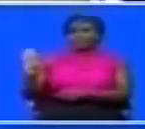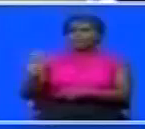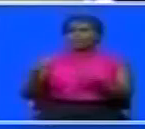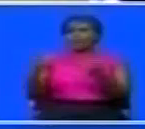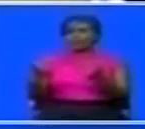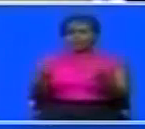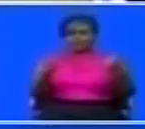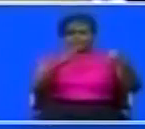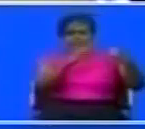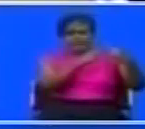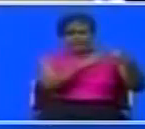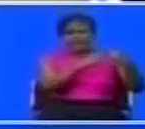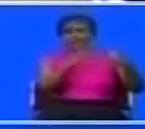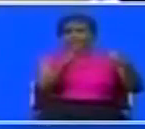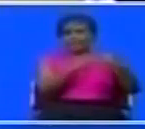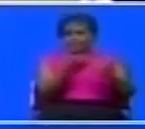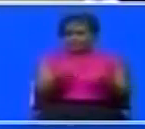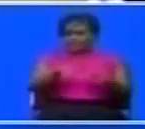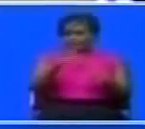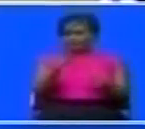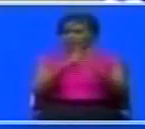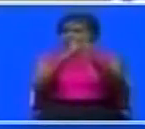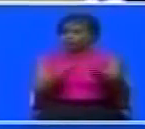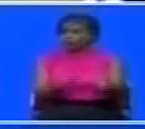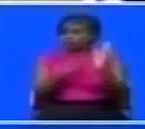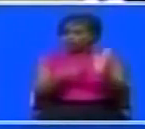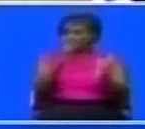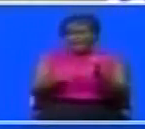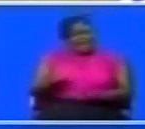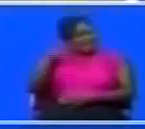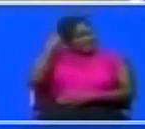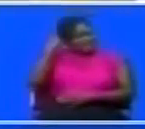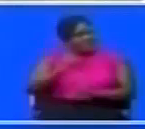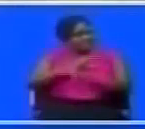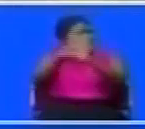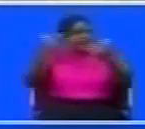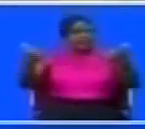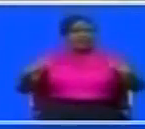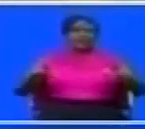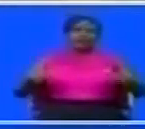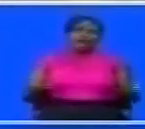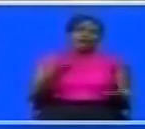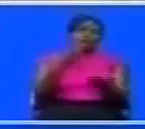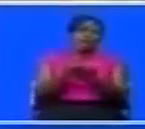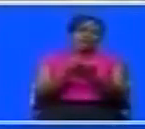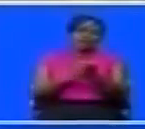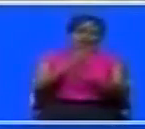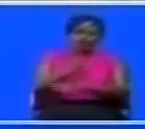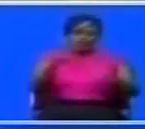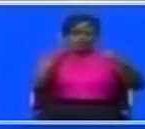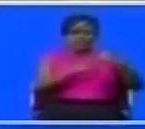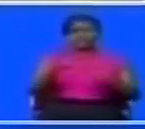bilioni 8. Na kwa hizo bilioni 8 tunaona katika ripoti hii haieleweki vizuri ni vipi ambavyo pesa zaidi ya milioni